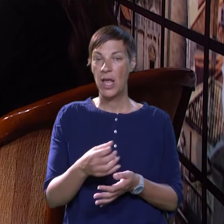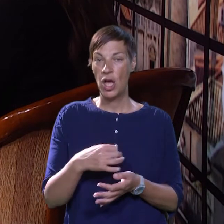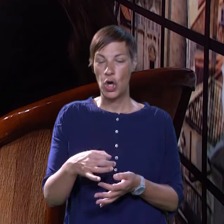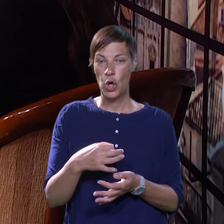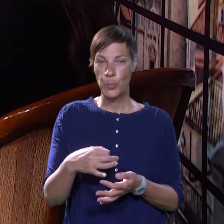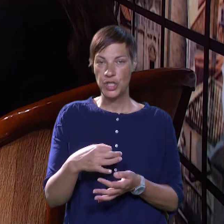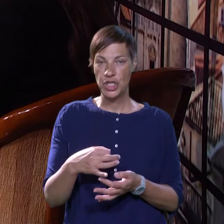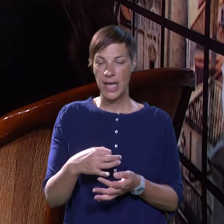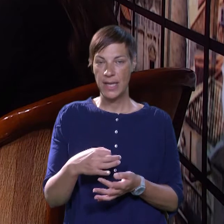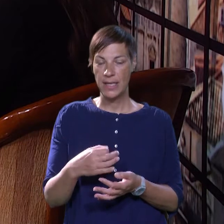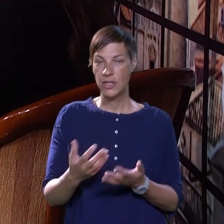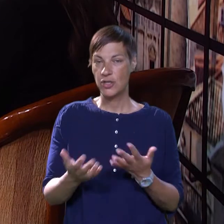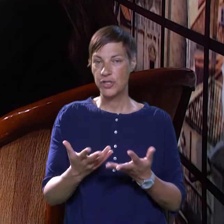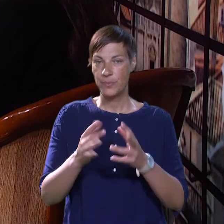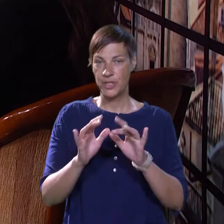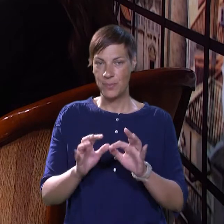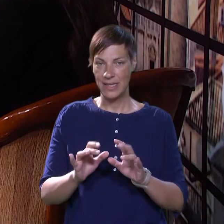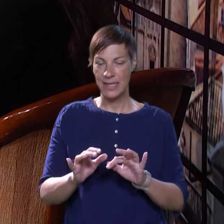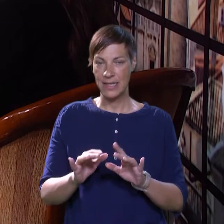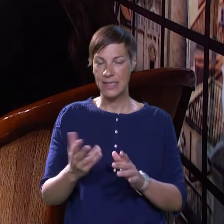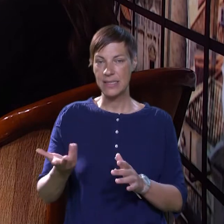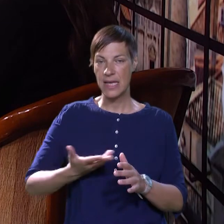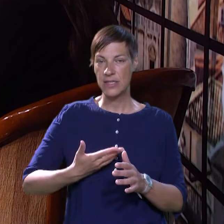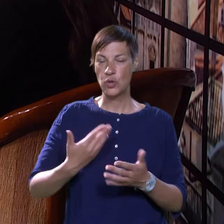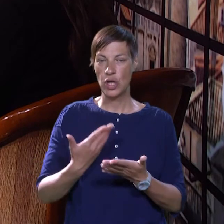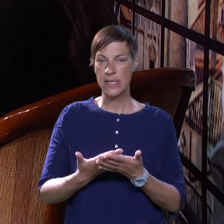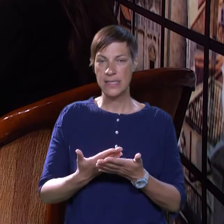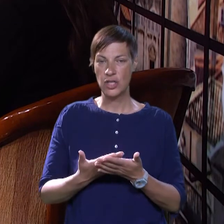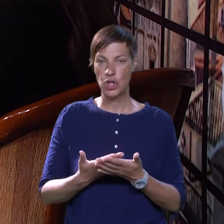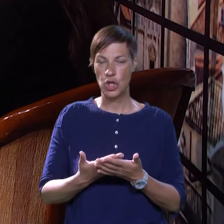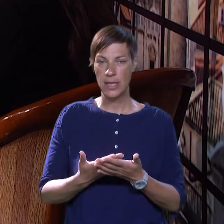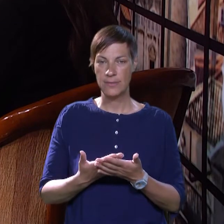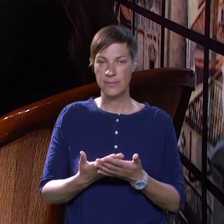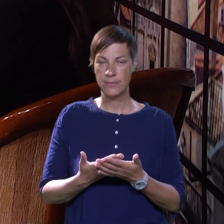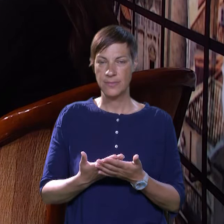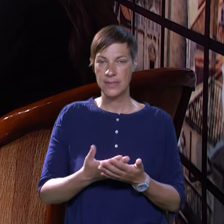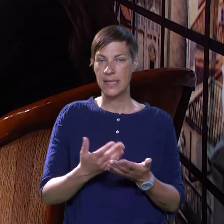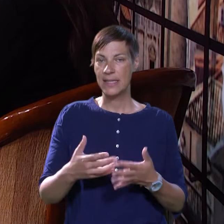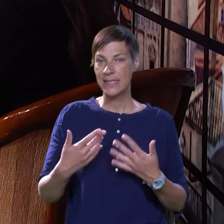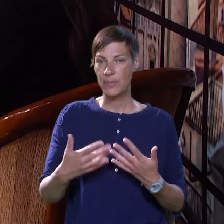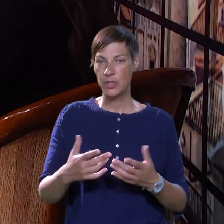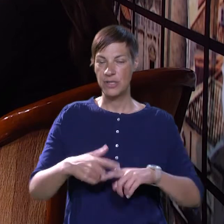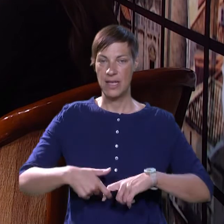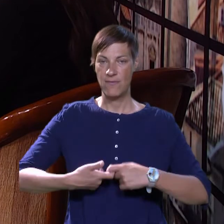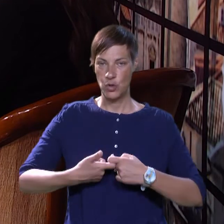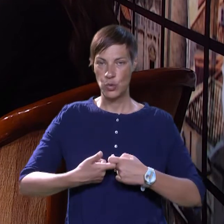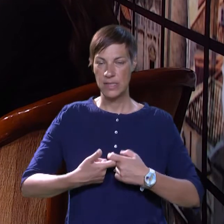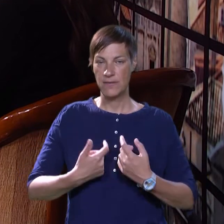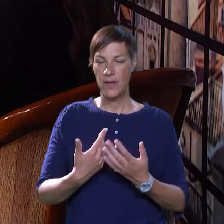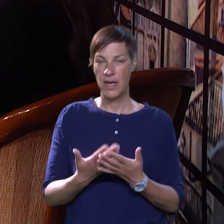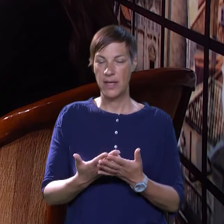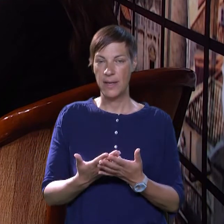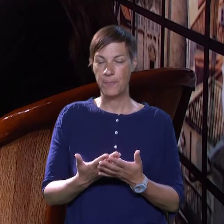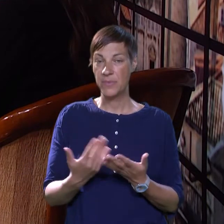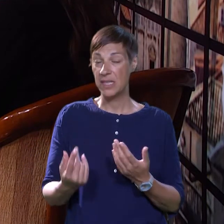Dakle, općenito, s obzirom na digitalizaciju, dolazi do toga da se pojednostavljuju stvari. Dakle, da